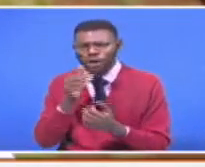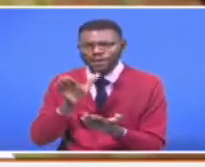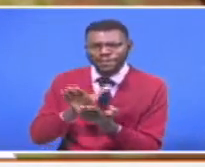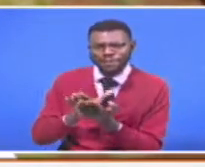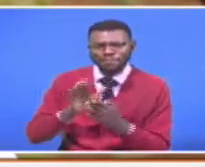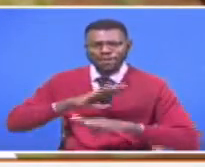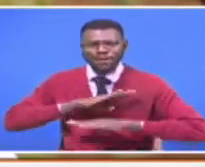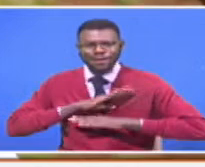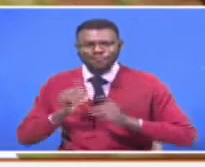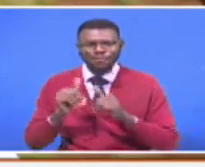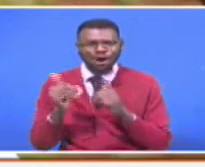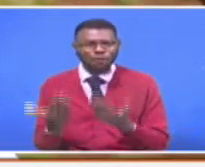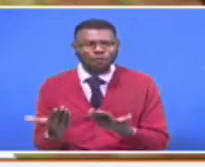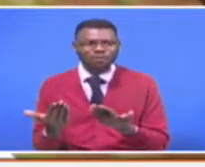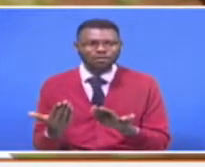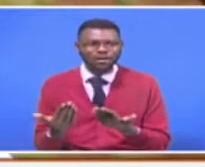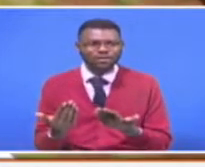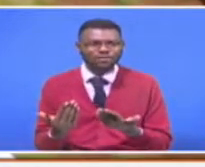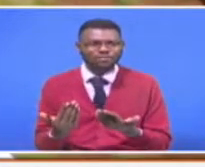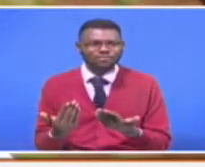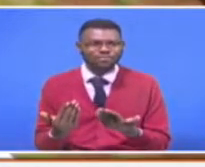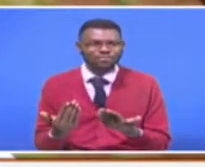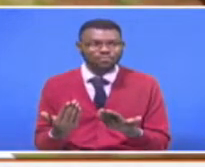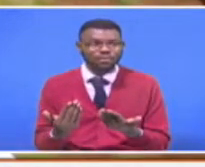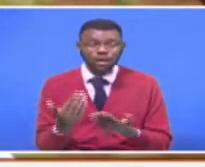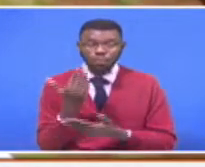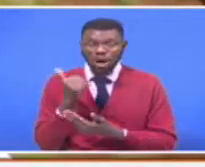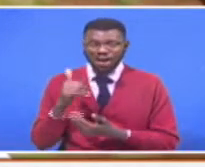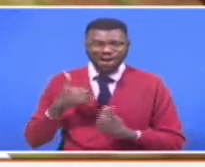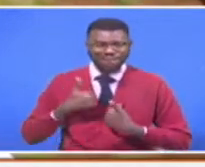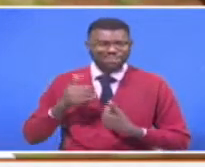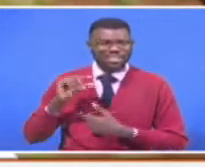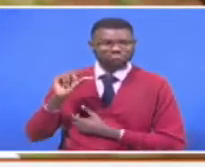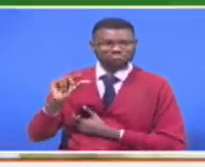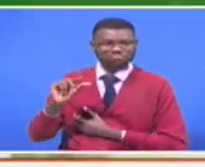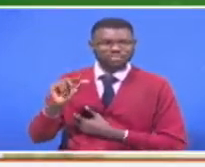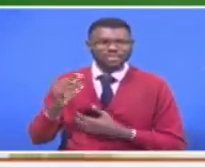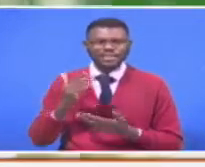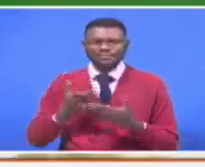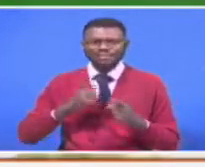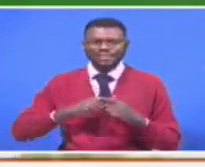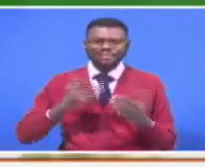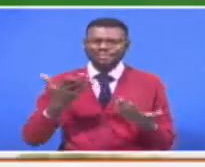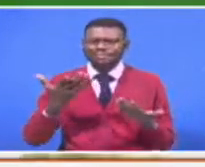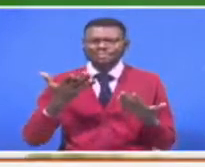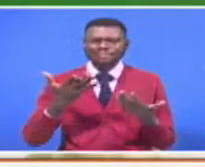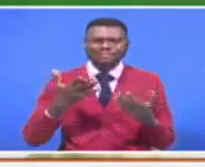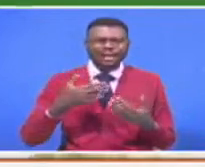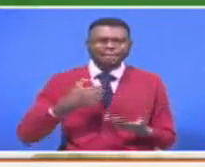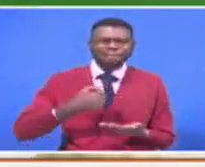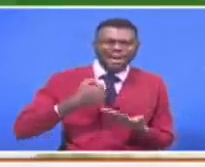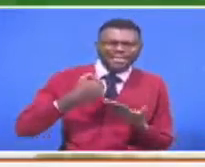is majorly of concern because the little that they have they budget with.